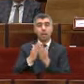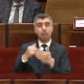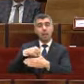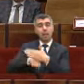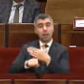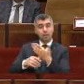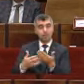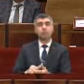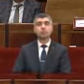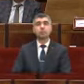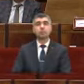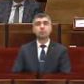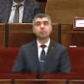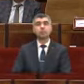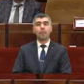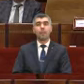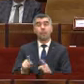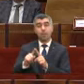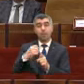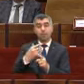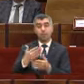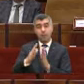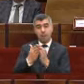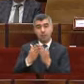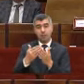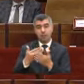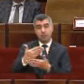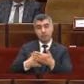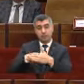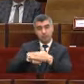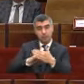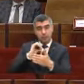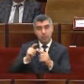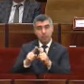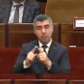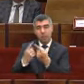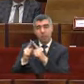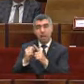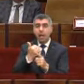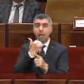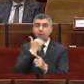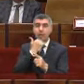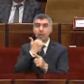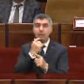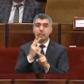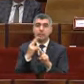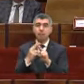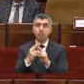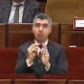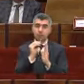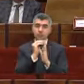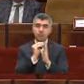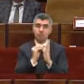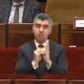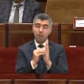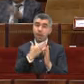كاين عدم ديال الملائمه ديال قانون الحل المدني للواقع الحالي، خاصه فيما يتعلق بالاصلاح ديال الاخطاء الماديه. هنا واش ما كتفكروش مثلا ان ديروا